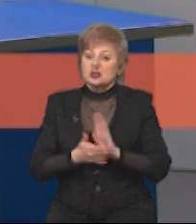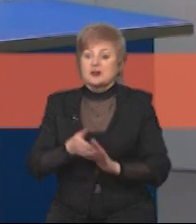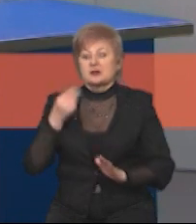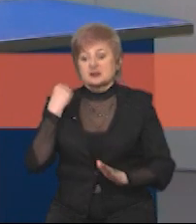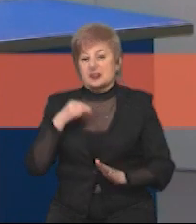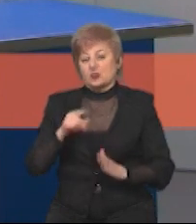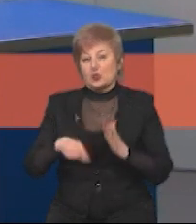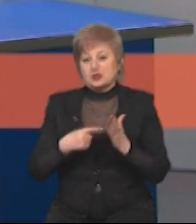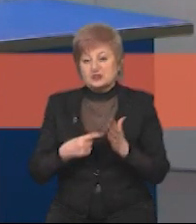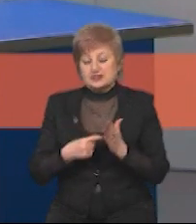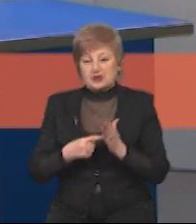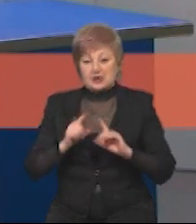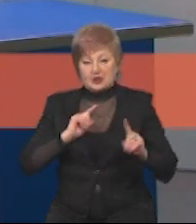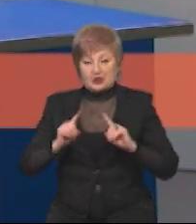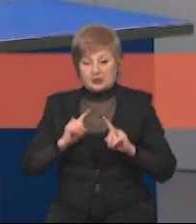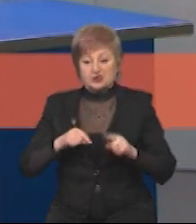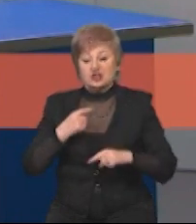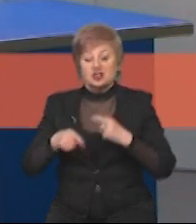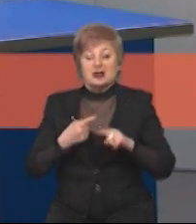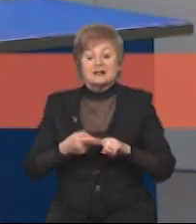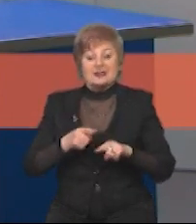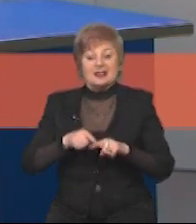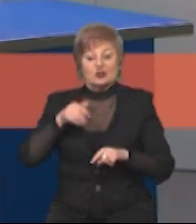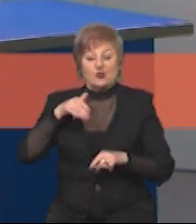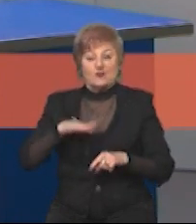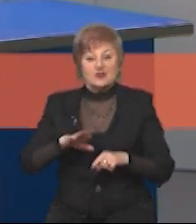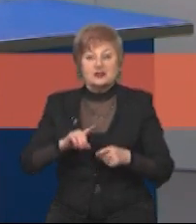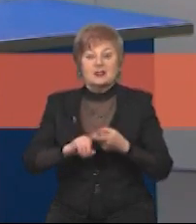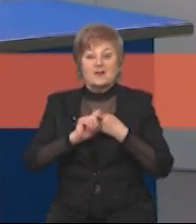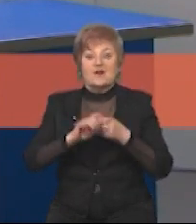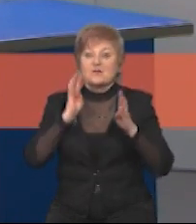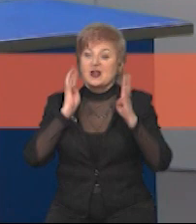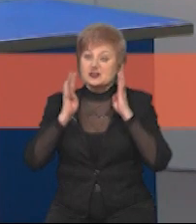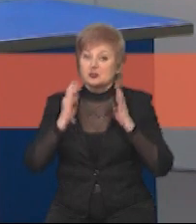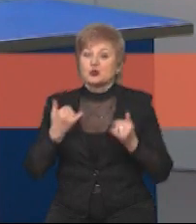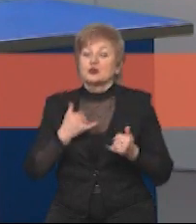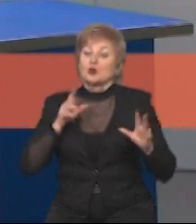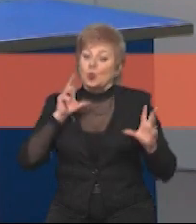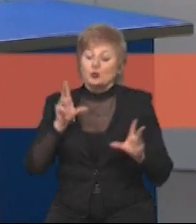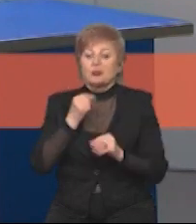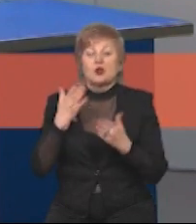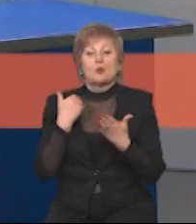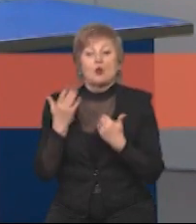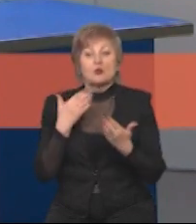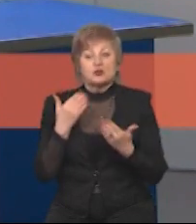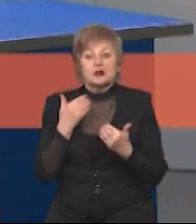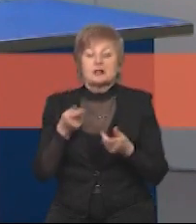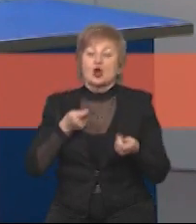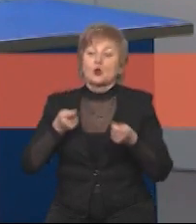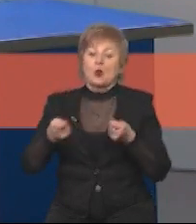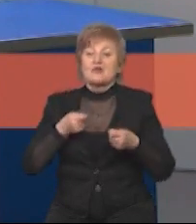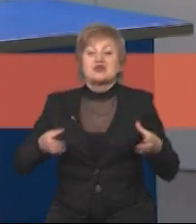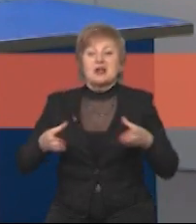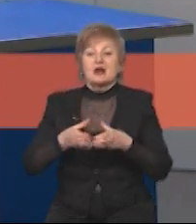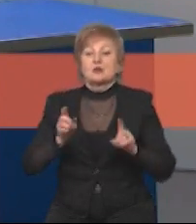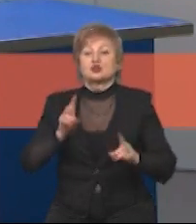Запорізької міської ради. Через відеозв'язок у Фейсбуці нам сьогодні вдалося поспілкуватися із керівником компанії,